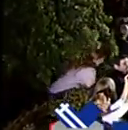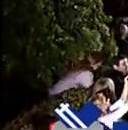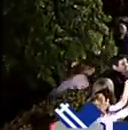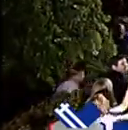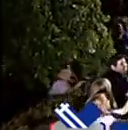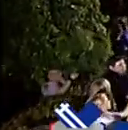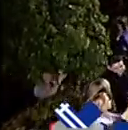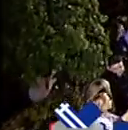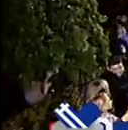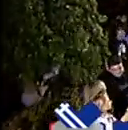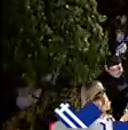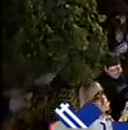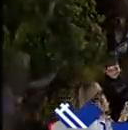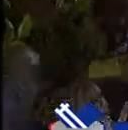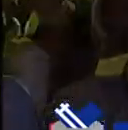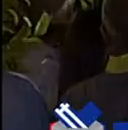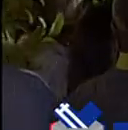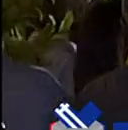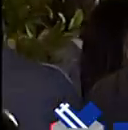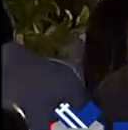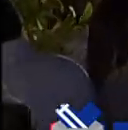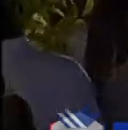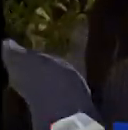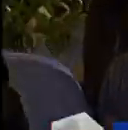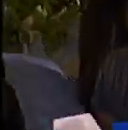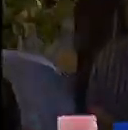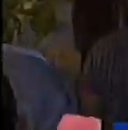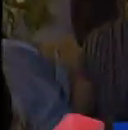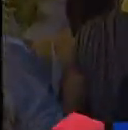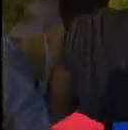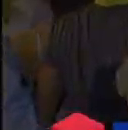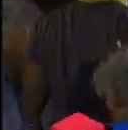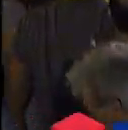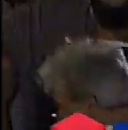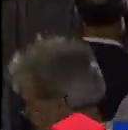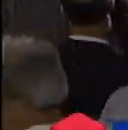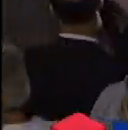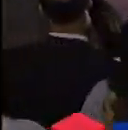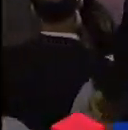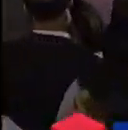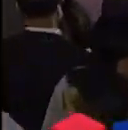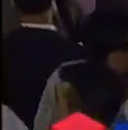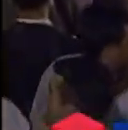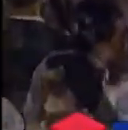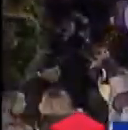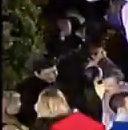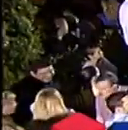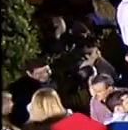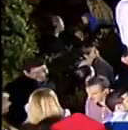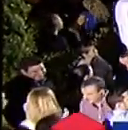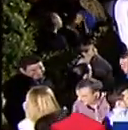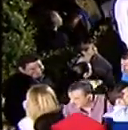στο πλήθος που έχει συγκεντρωθεί μπροστά στα γραφεία της Νέας Δημοκρατίας στην Πειραιώς. Ο Απόστολος Μαγκυριάδης μας ακούει.